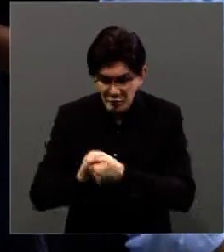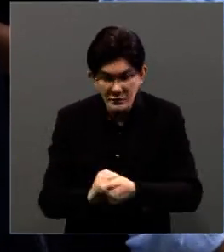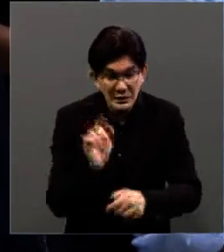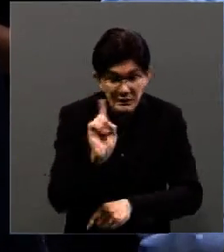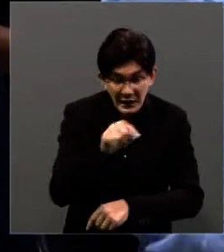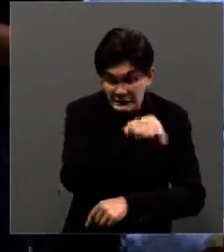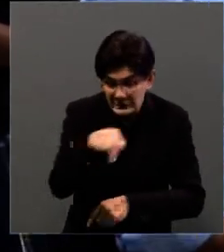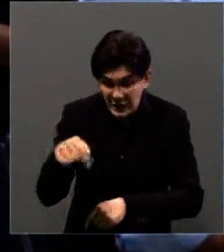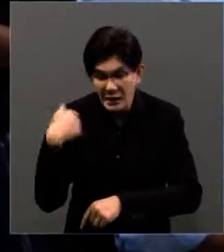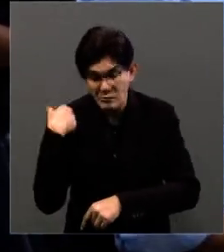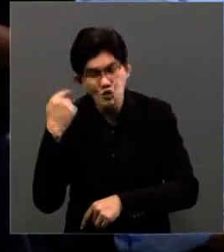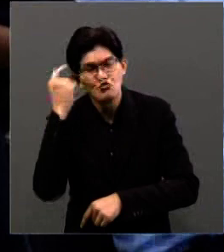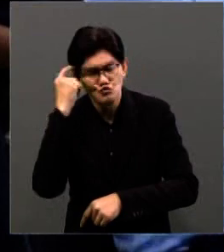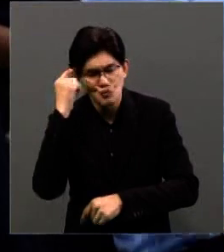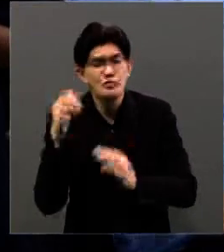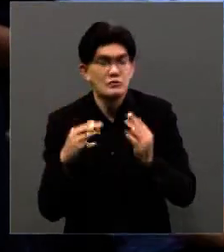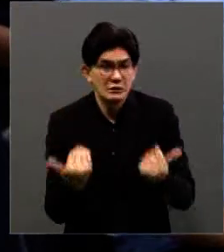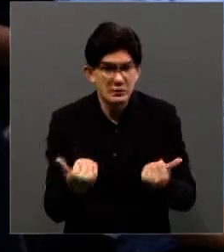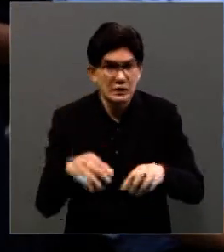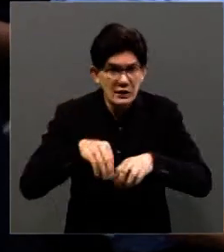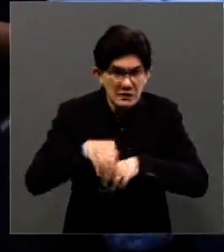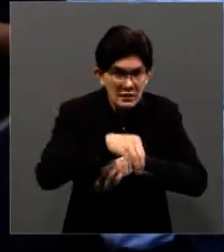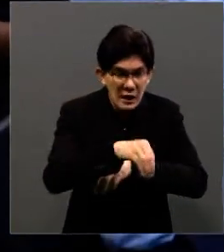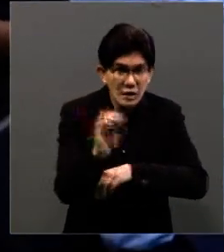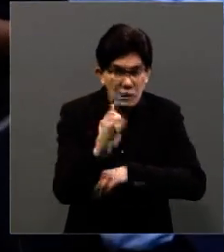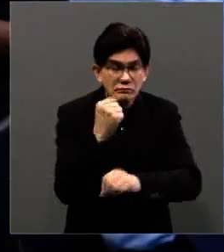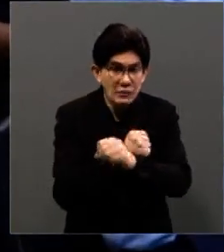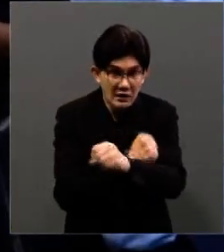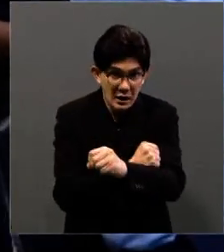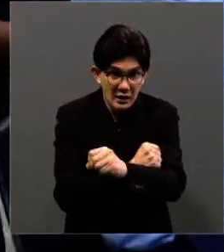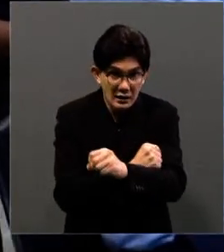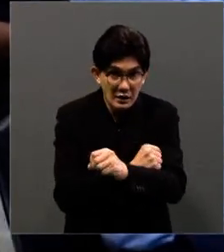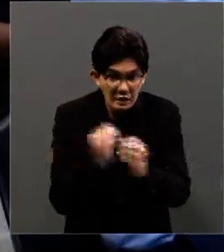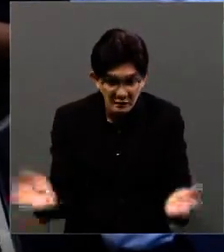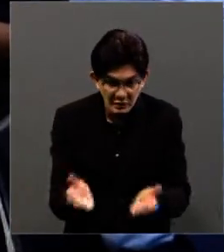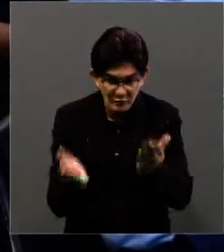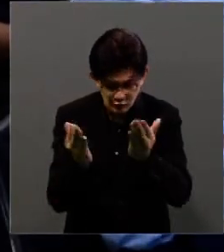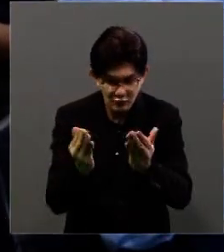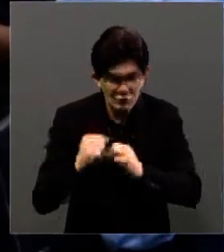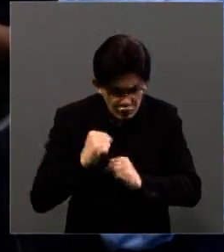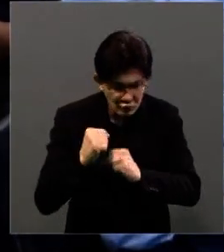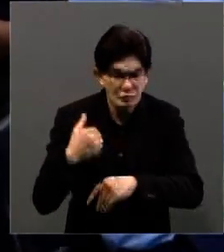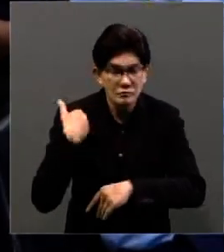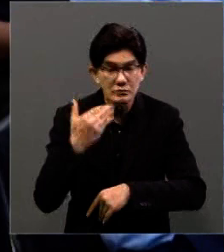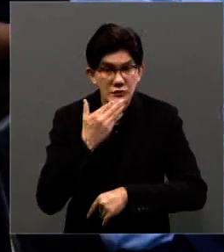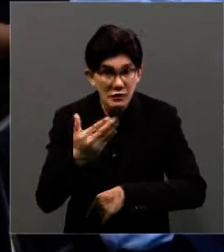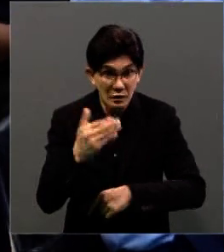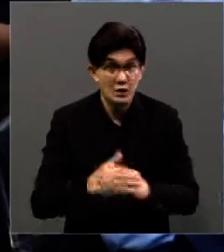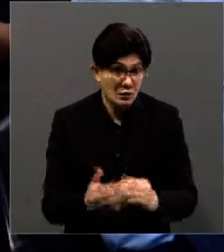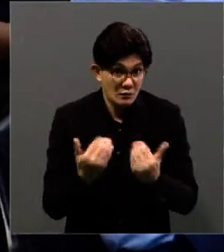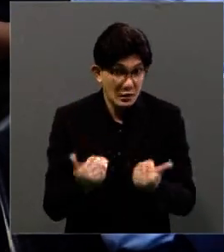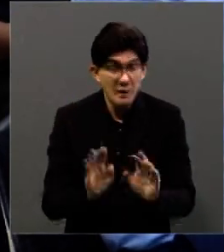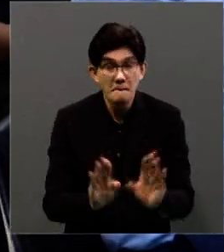แล้วก็เรื่องเหล่านี้ส่วนใหญ่เป็นเรื่องที่เครือข่ายของแรงงานเนี่ยสนับสนุนแล้วก็ต่อสู้กันมาอย่างยาวนานเพราะฉะนั้นก็วันนี้เหมือน